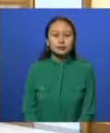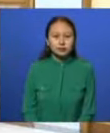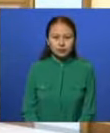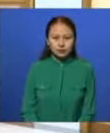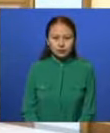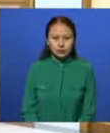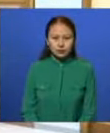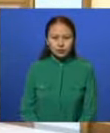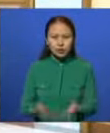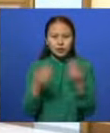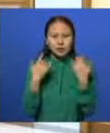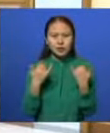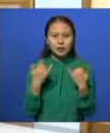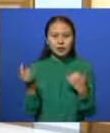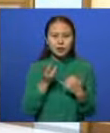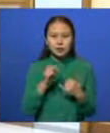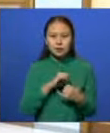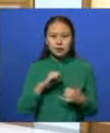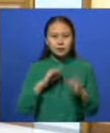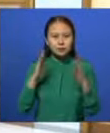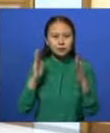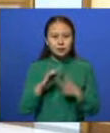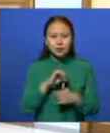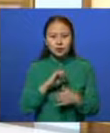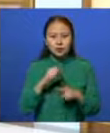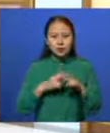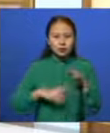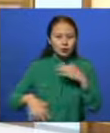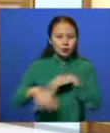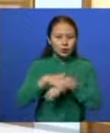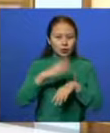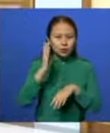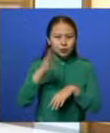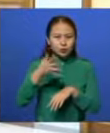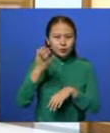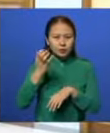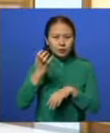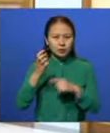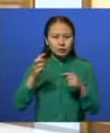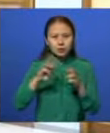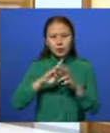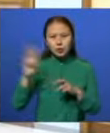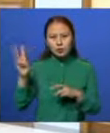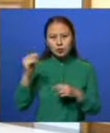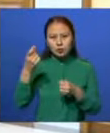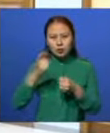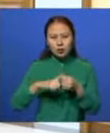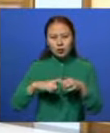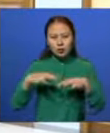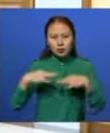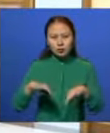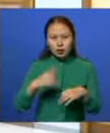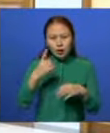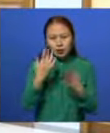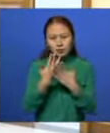Сегодня минимум нужно 1 миллион кресел. Бүгінде ел бойынша 4,5 миллион автомобиль тіркелген. Әрбір төртінші көлік иесінің бір баласы